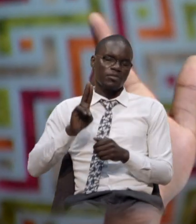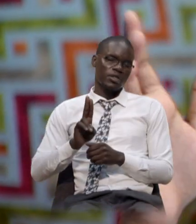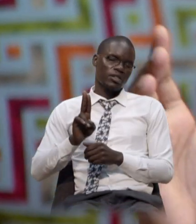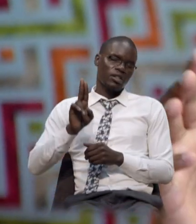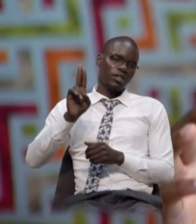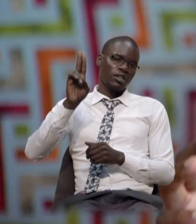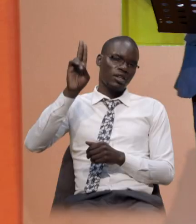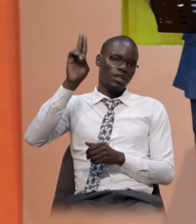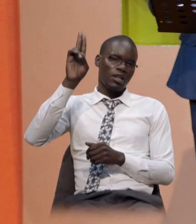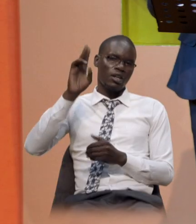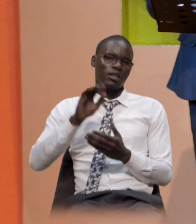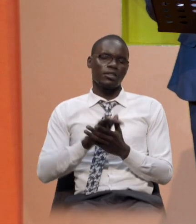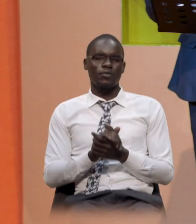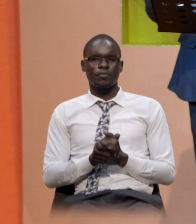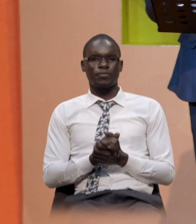uniongoze